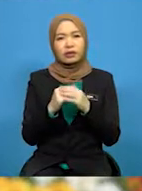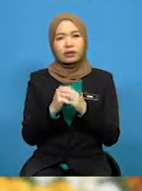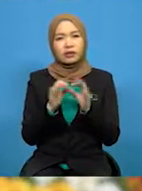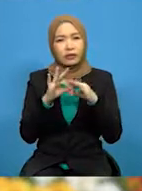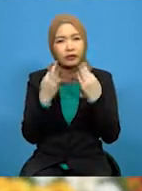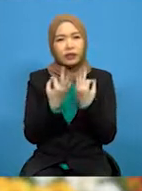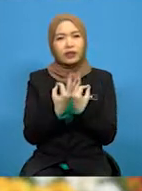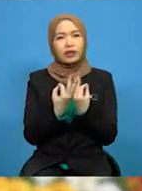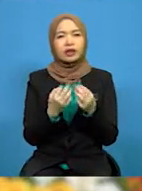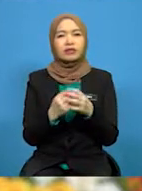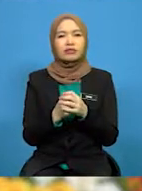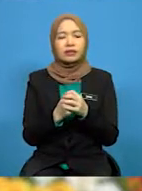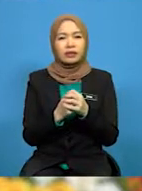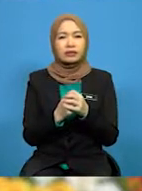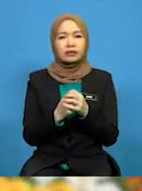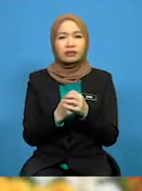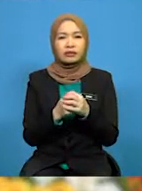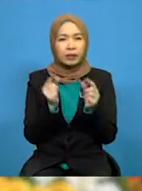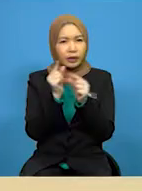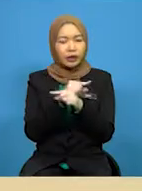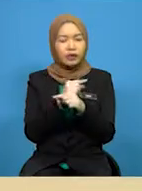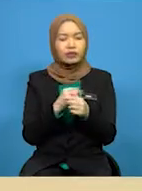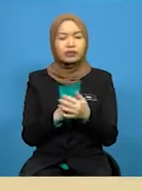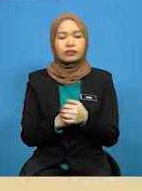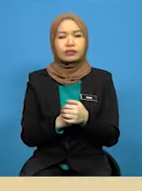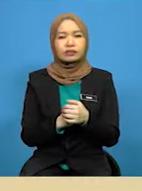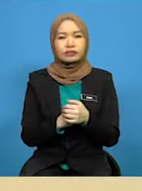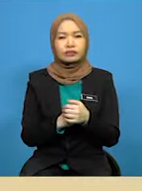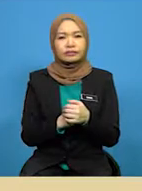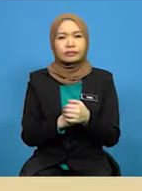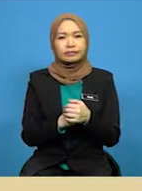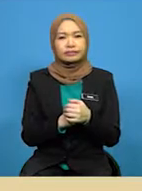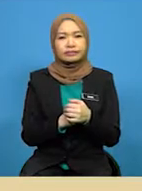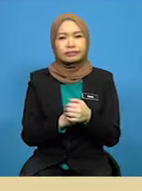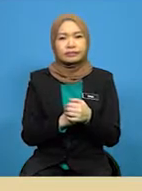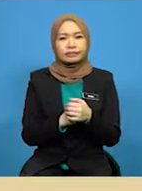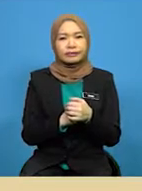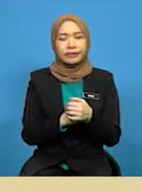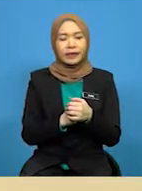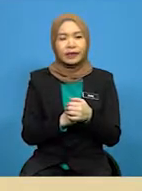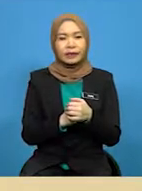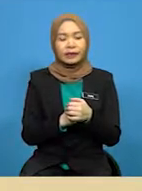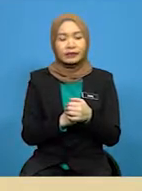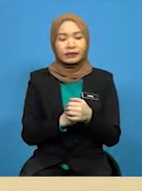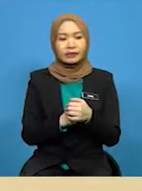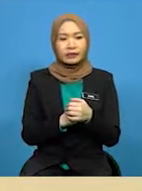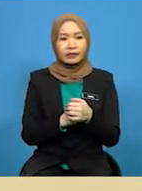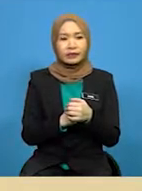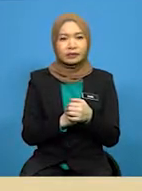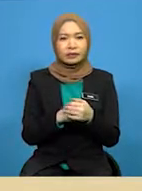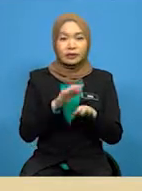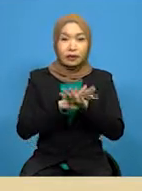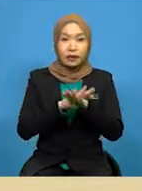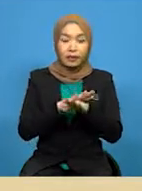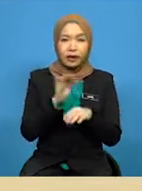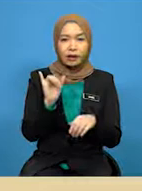bahaya. Agak bahaya. Yang ketiga, kemerosotan taraf hidup. Oleh kerana ramai yang tak ada